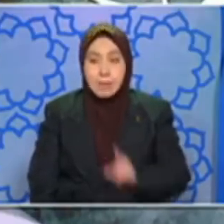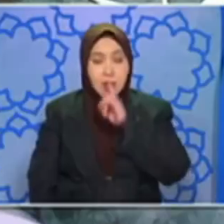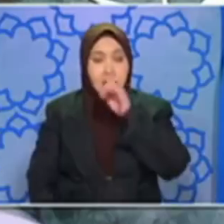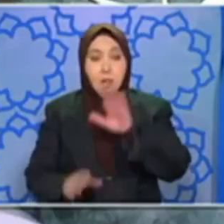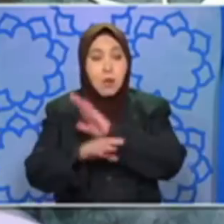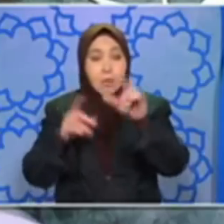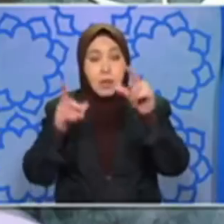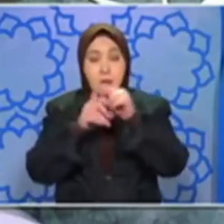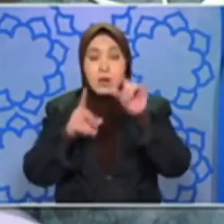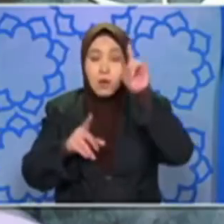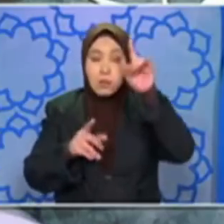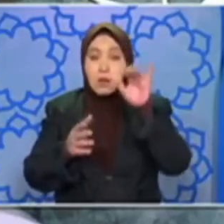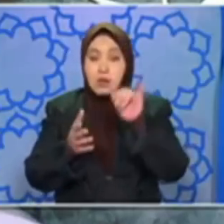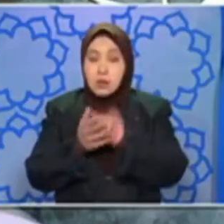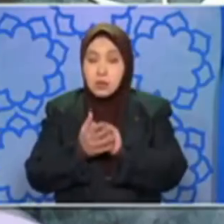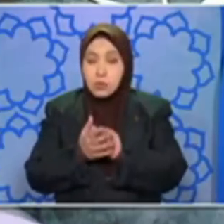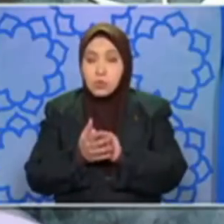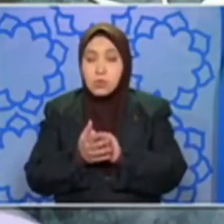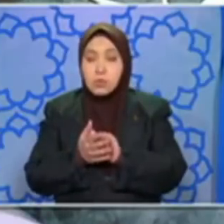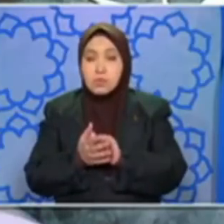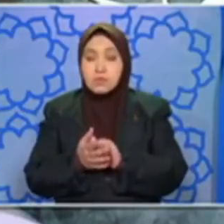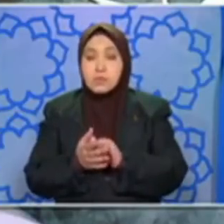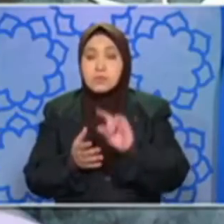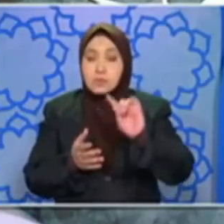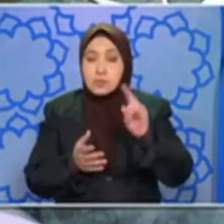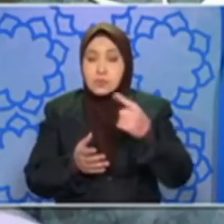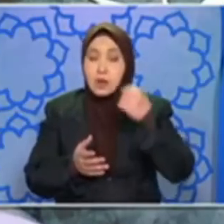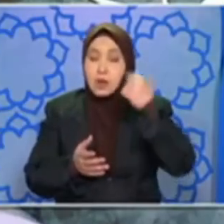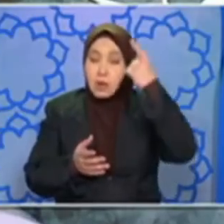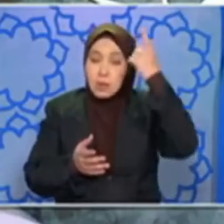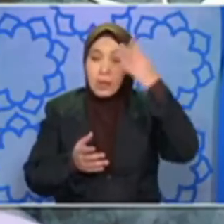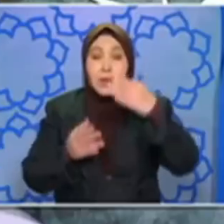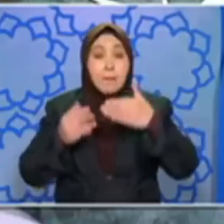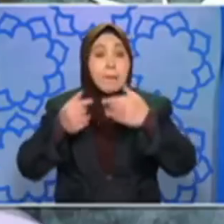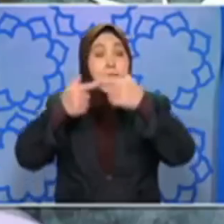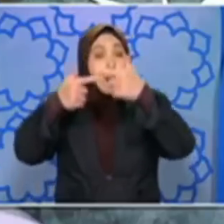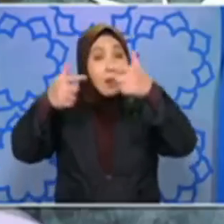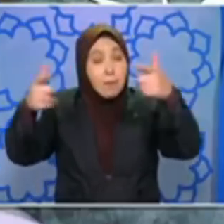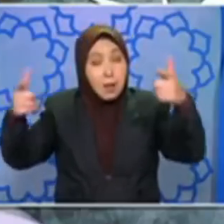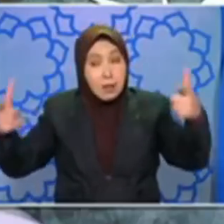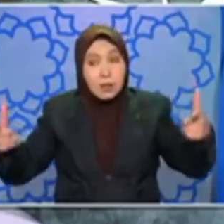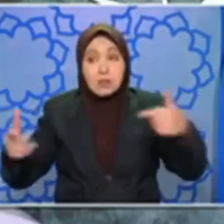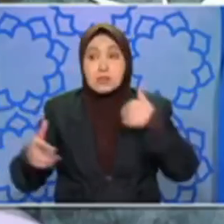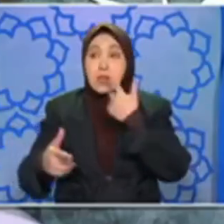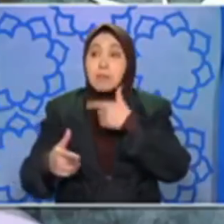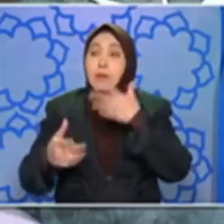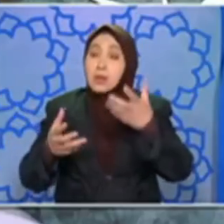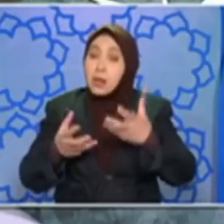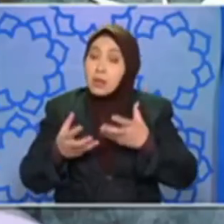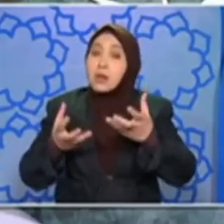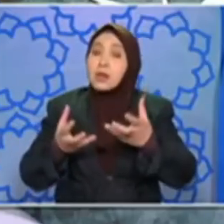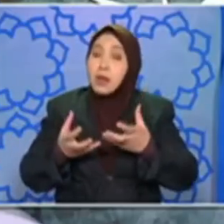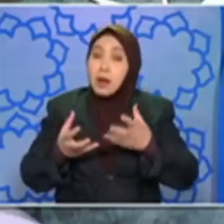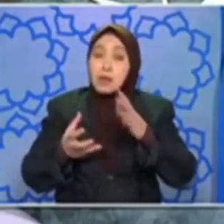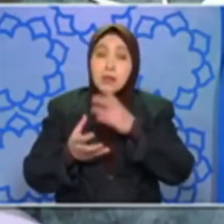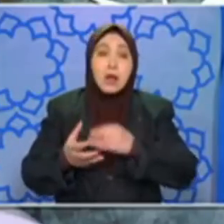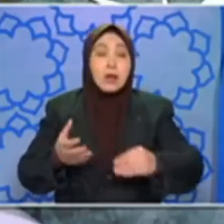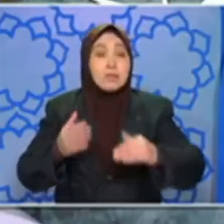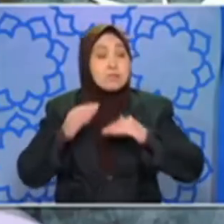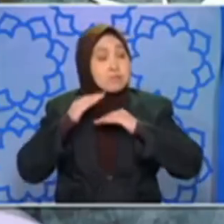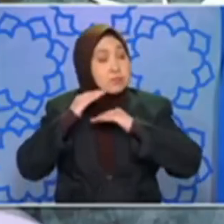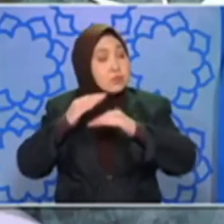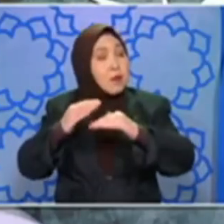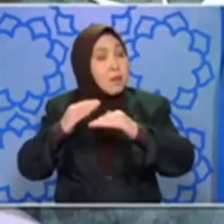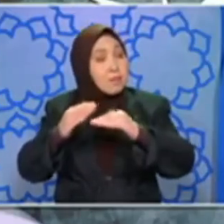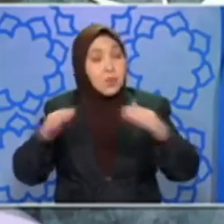Sadaqallahul Azim. Semuanya Tuhanmu lah, dialah yang melapangkan rezeki bagi sesiapa yang dikehendaki dan membatas bagi